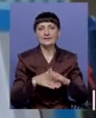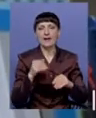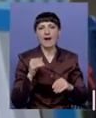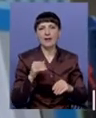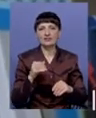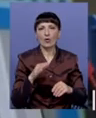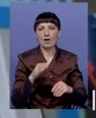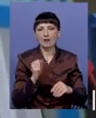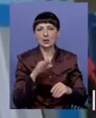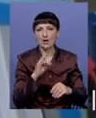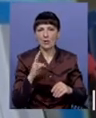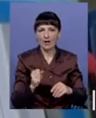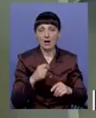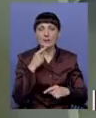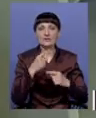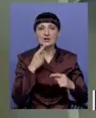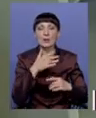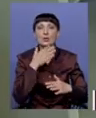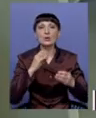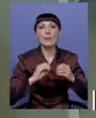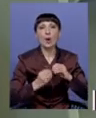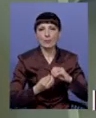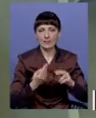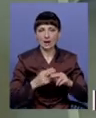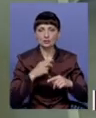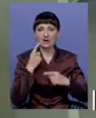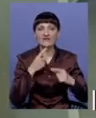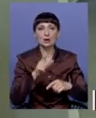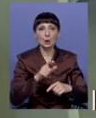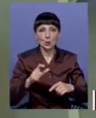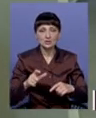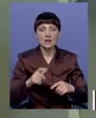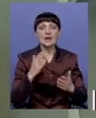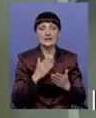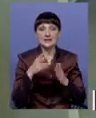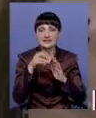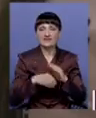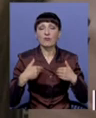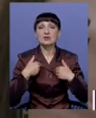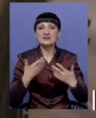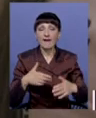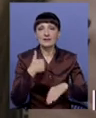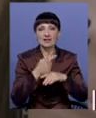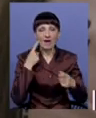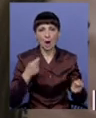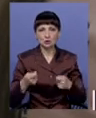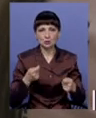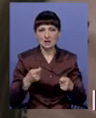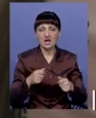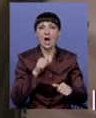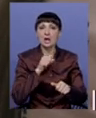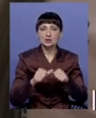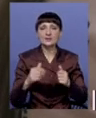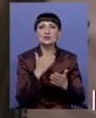Акмарал Альназарова. По ее словам, многие проблемы, о которых говорит население, нашли отражение в послании главы государства, в